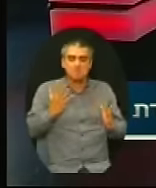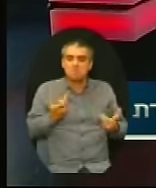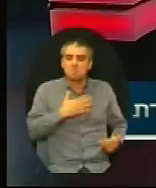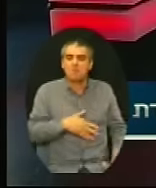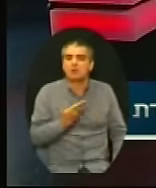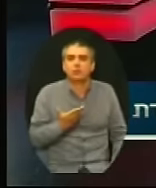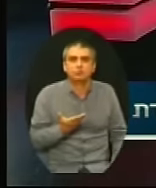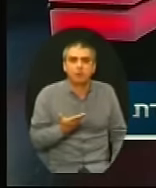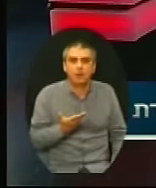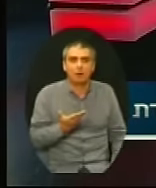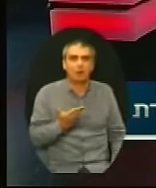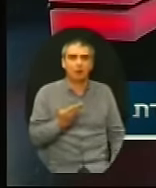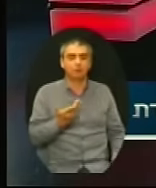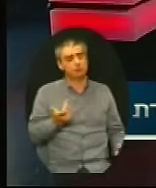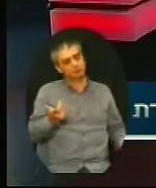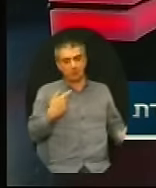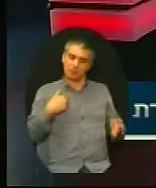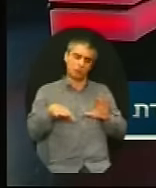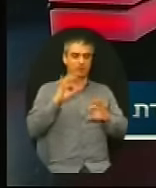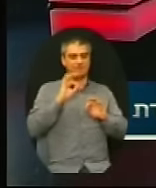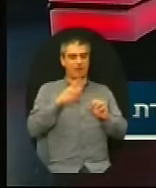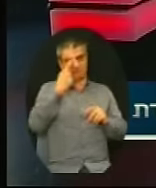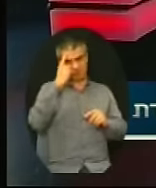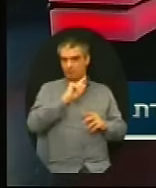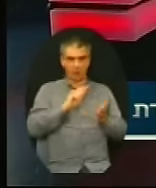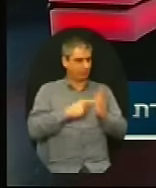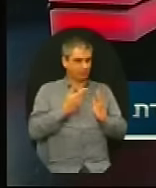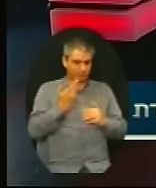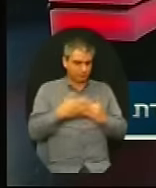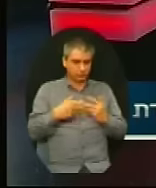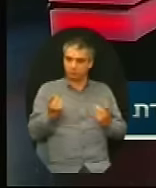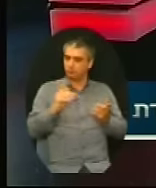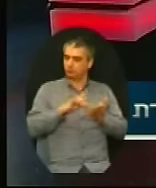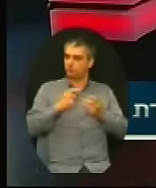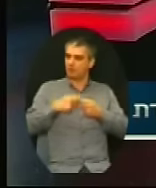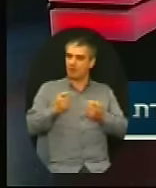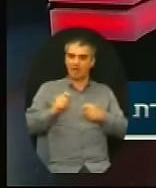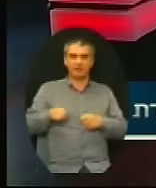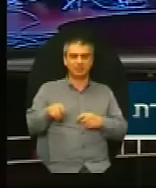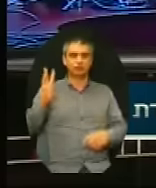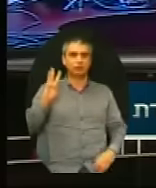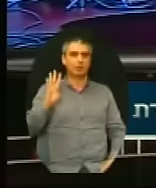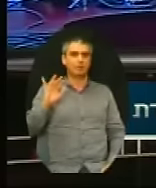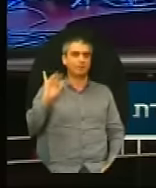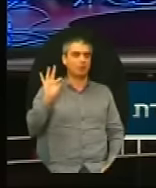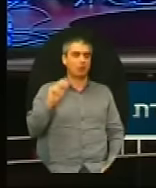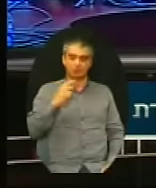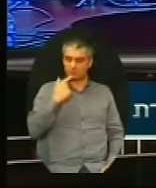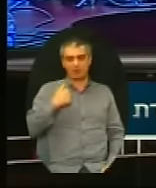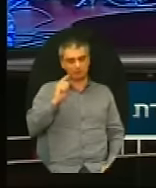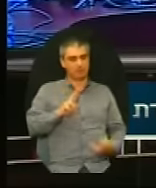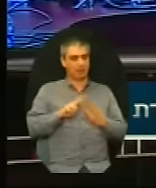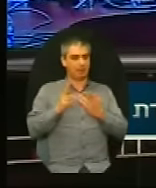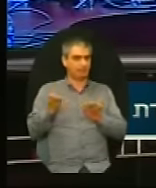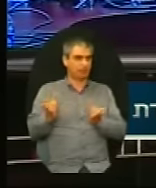את רוצה? טוב, אנחנו נבחר בך, ואת יודעת שהם לא מתכוונים. ויושבת חברת הכנסת יפעת שאשא ביטון ואומרת לעצמה, אני צריכה